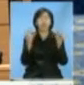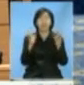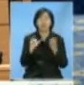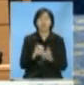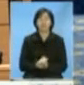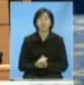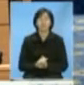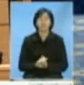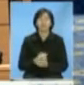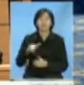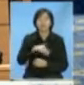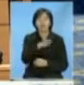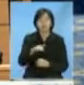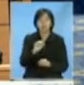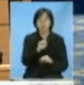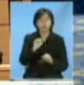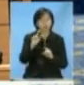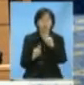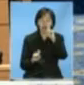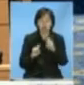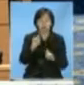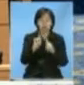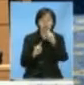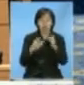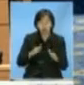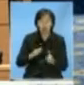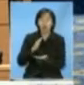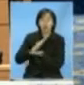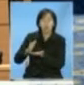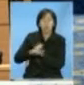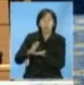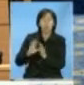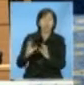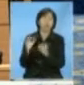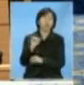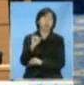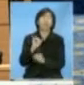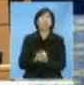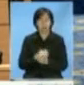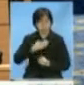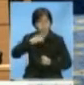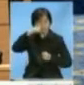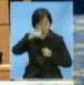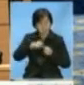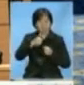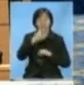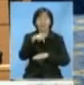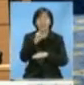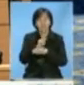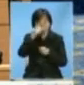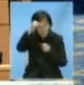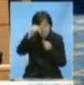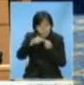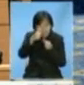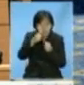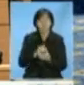มาชิกทุกคนในนี้ตายหมดก็ยังชำระหนี้ไม่หมดนะครับผมจำได้ท่านประธานคงจำได้นะ